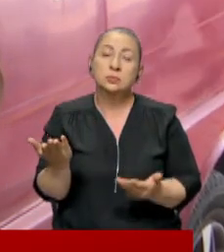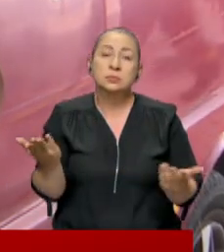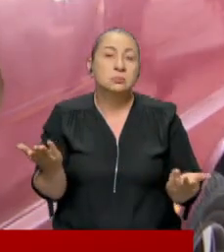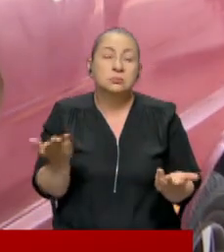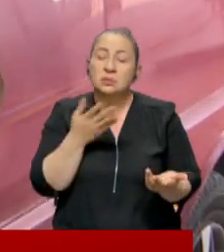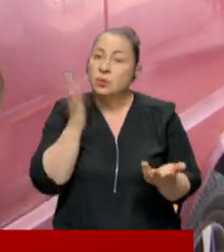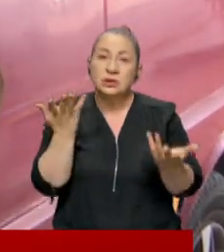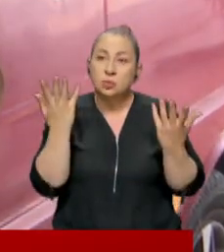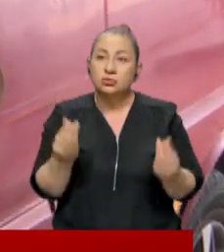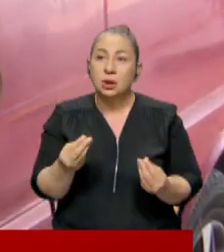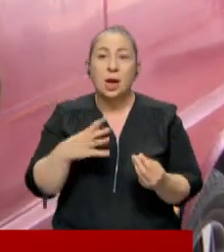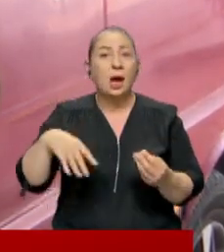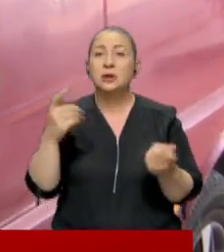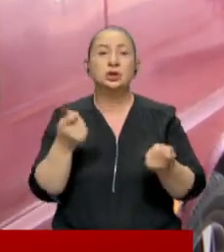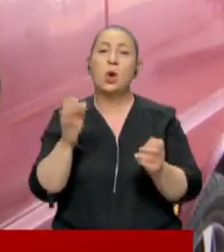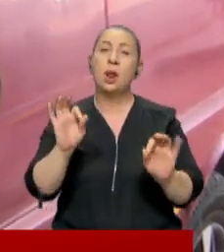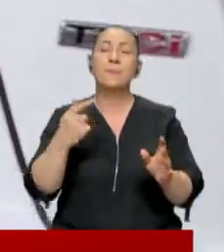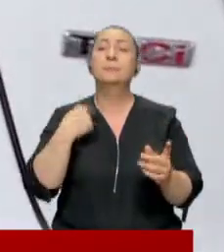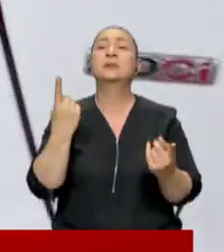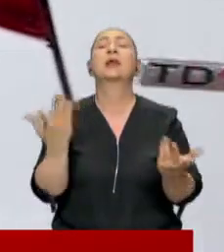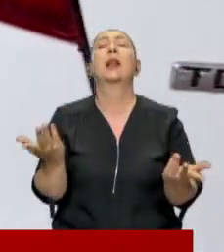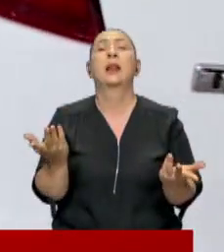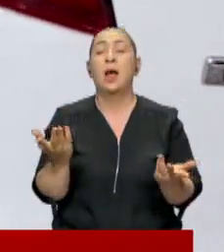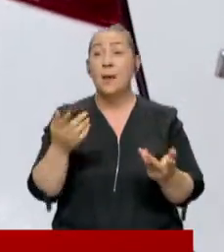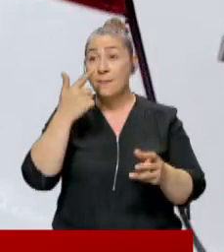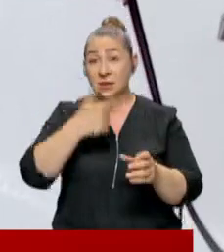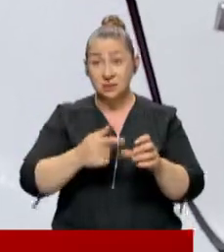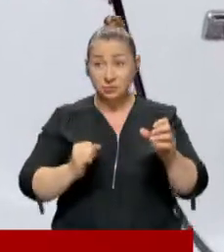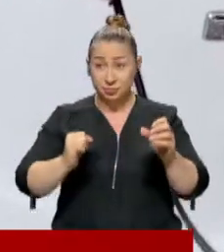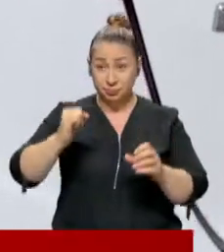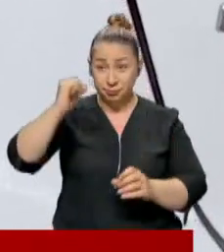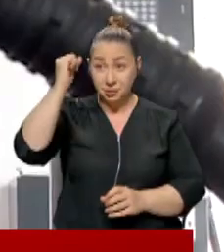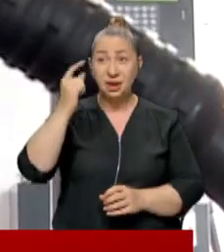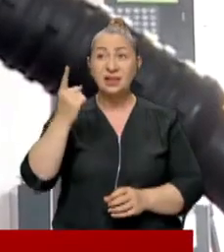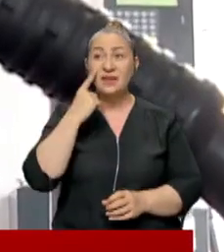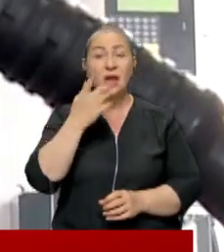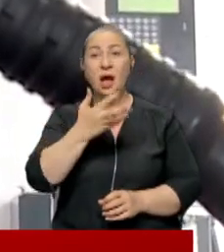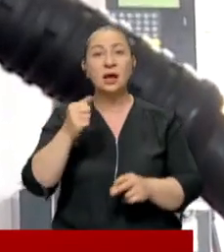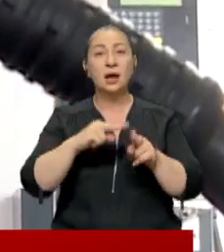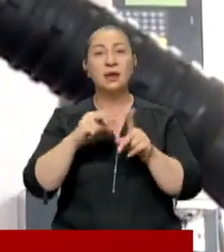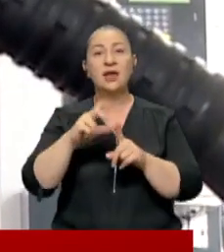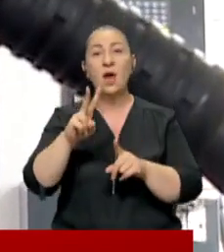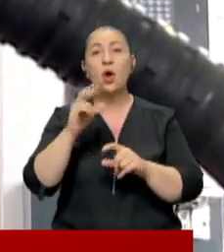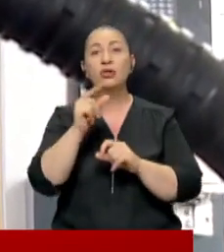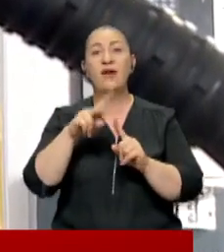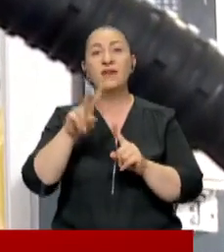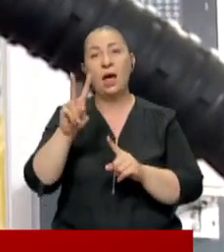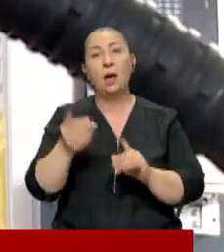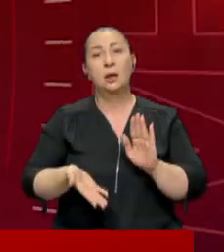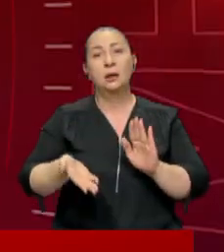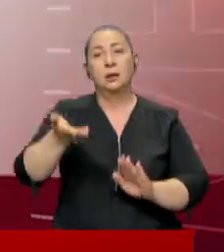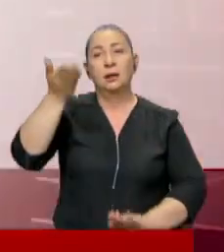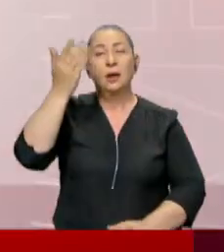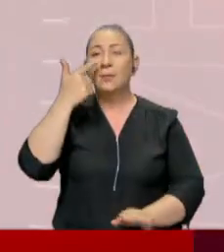Yani bu nasıl olacak Her sektörde bilirsin bizim şekilde değil akaryakıt fiyatı yükseldikçe devletin aldığı KDV ve ÖTV de